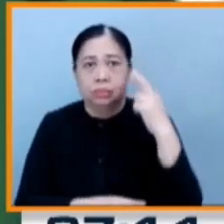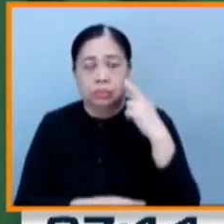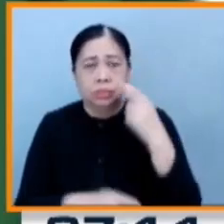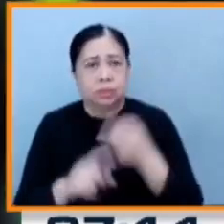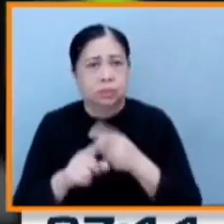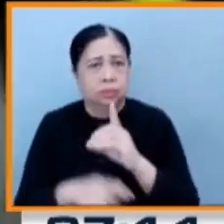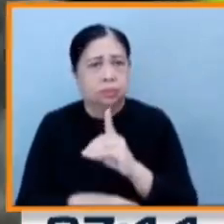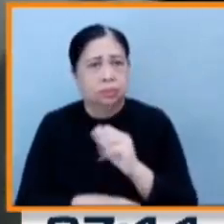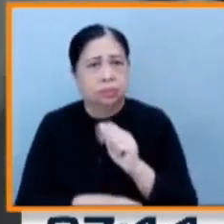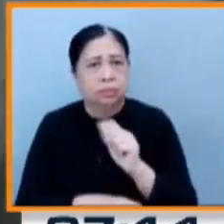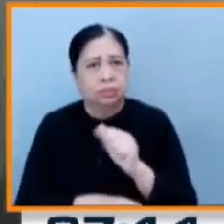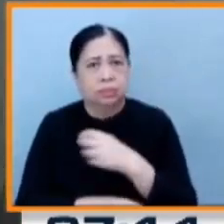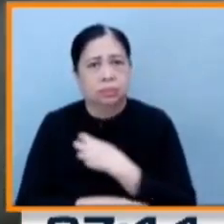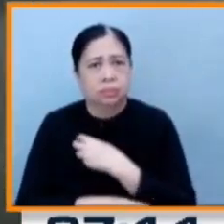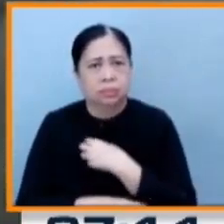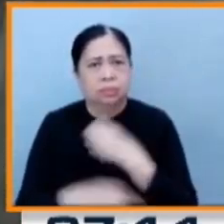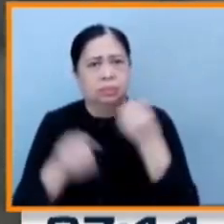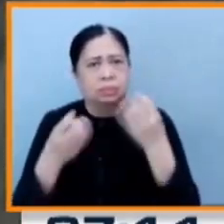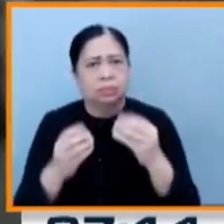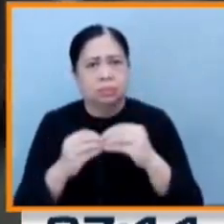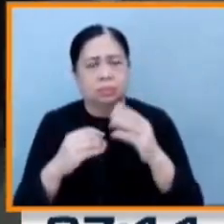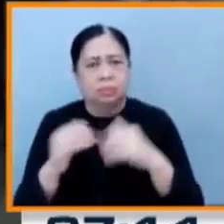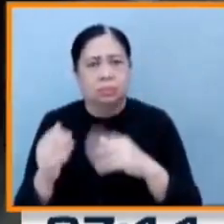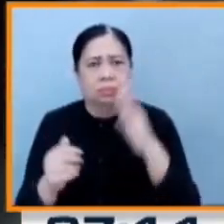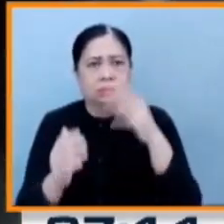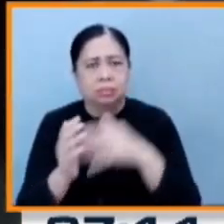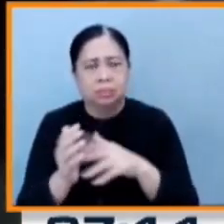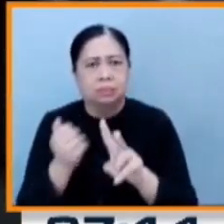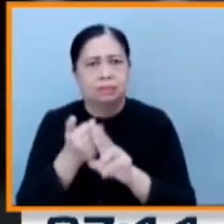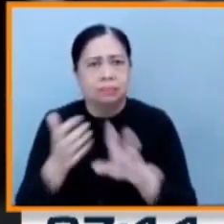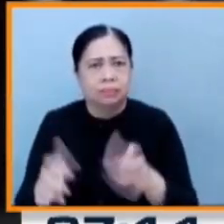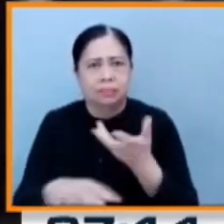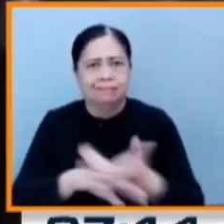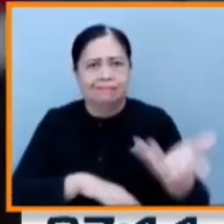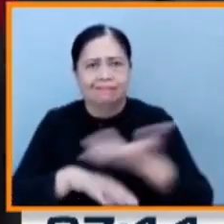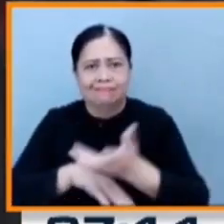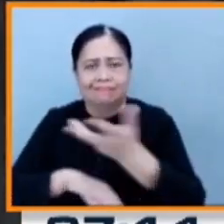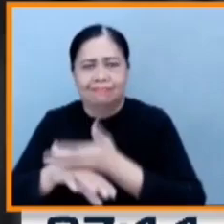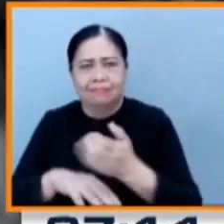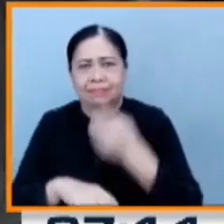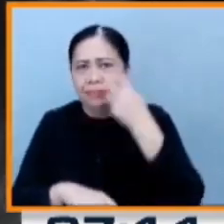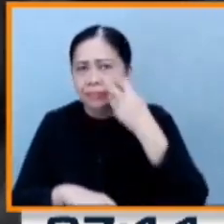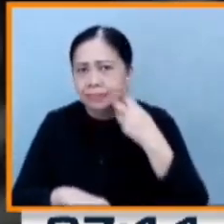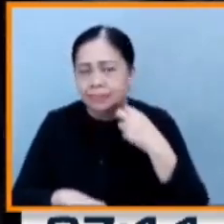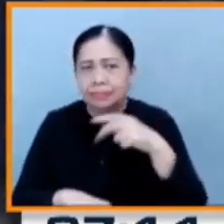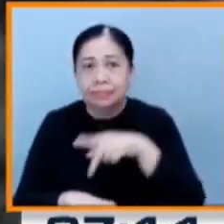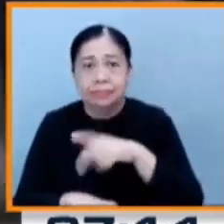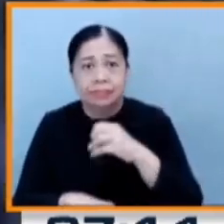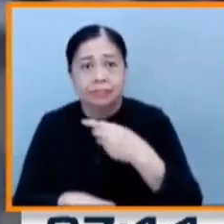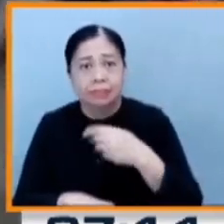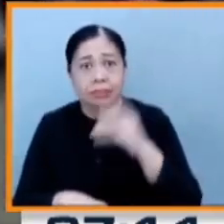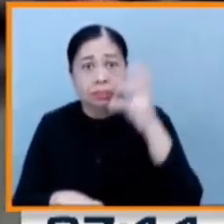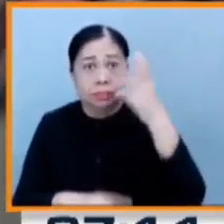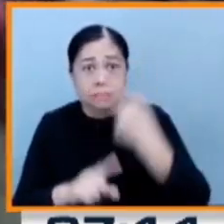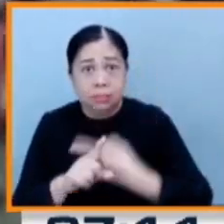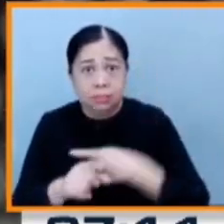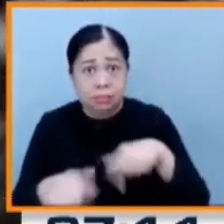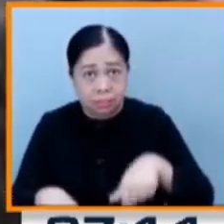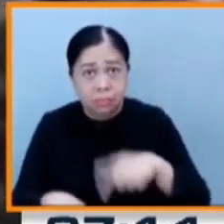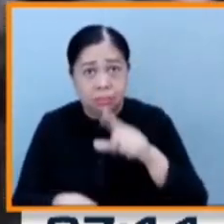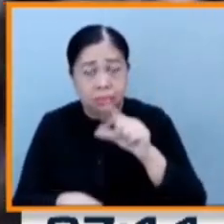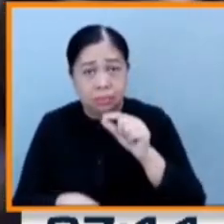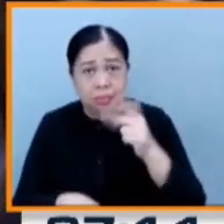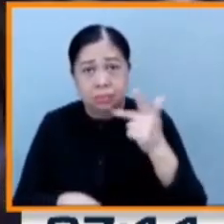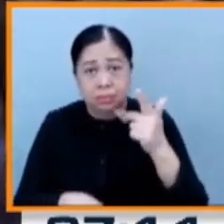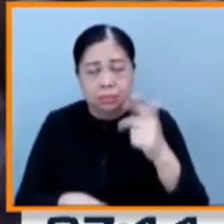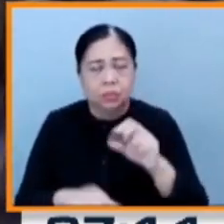PNP, mayroong higit 4,000 biktima ng POGO-related crimes sa bansa sa loob lang ng 6 na buwan itong 2023, kaya't